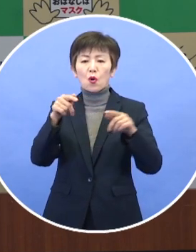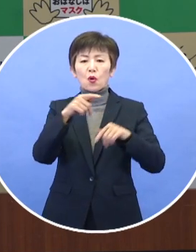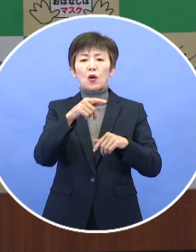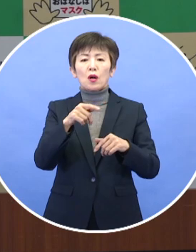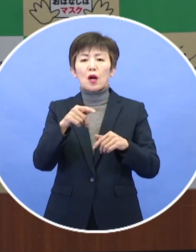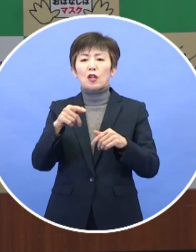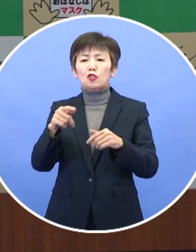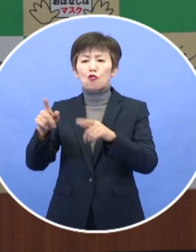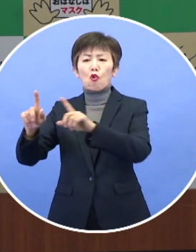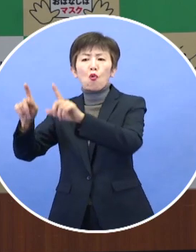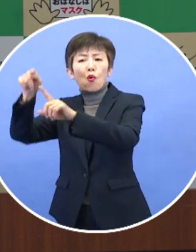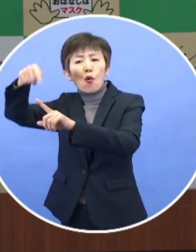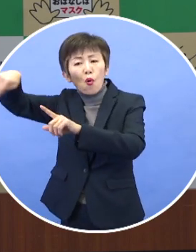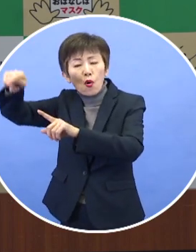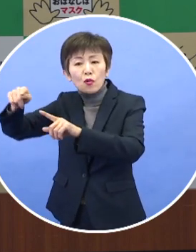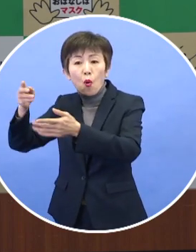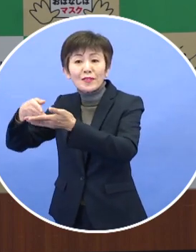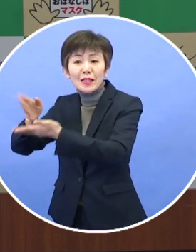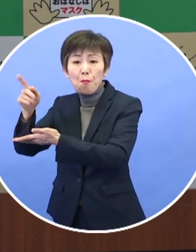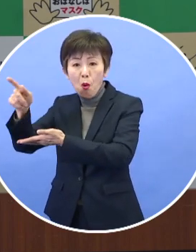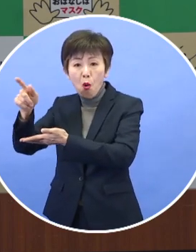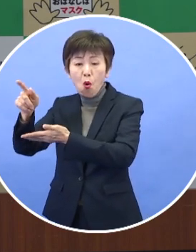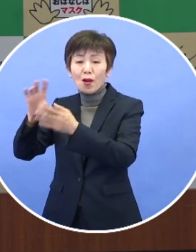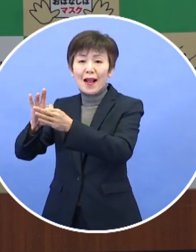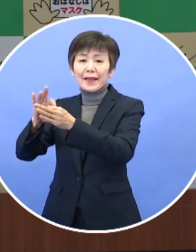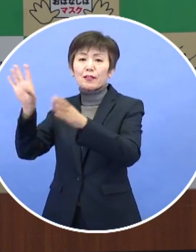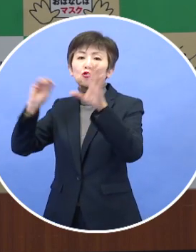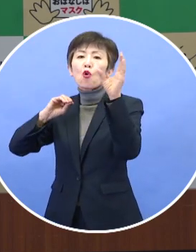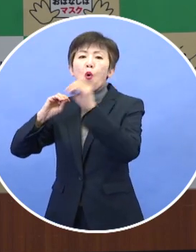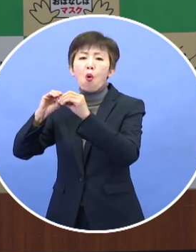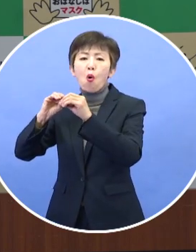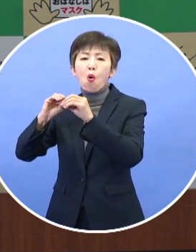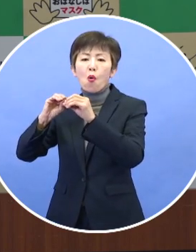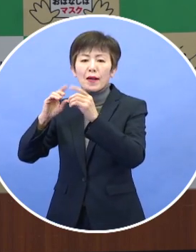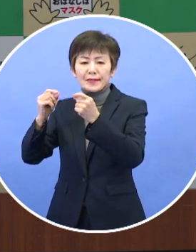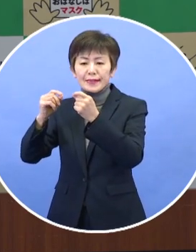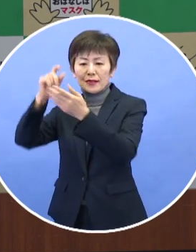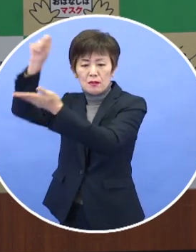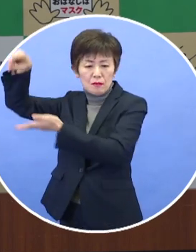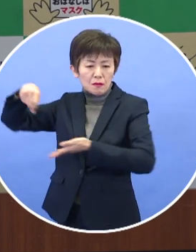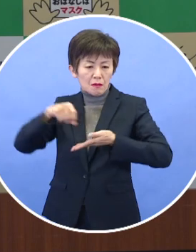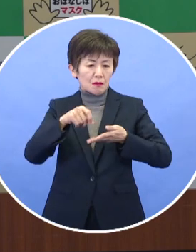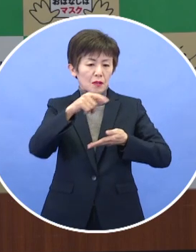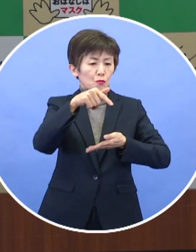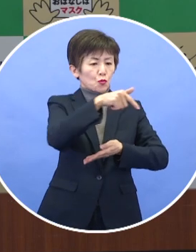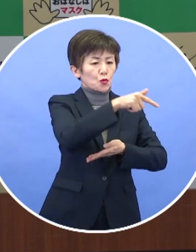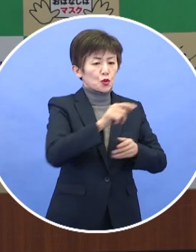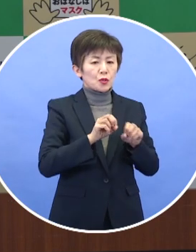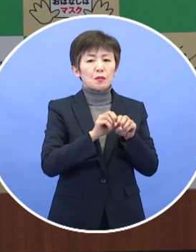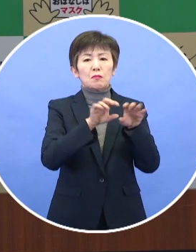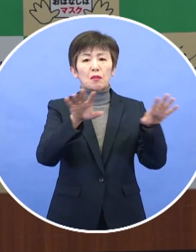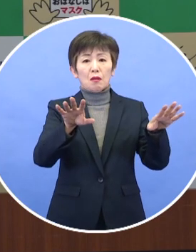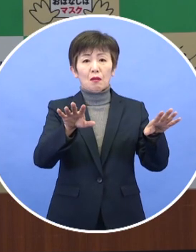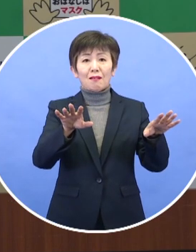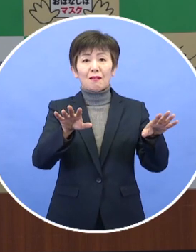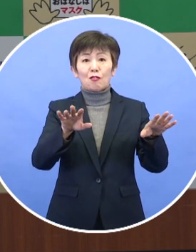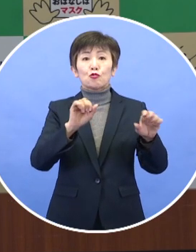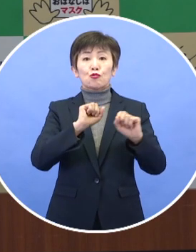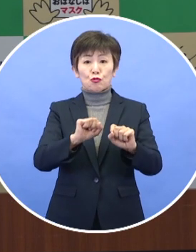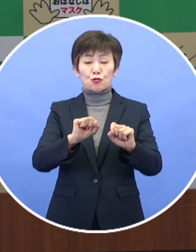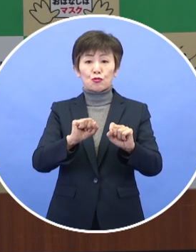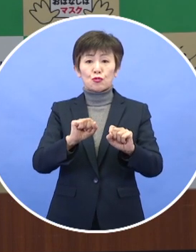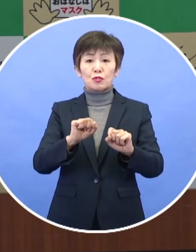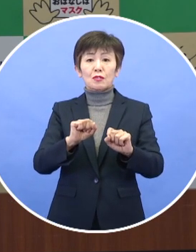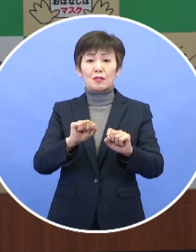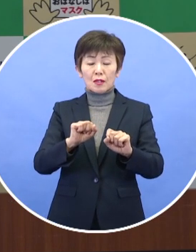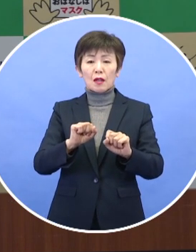ういう立場に置くことでですね、統合的に首都圏で福井県の売り込みができるようになる、知事の代理をす